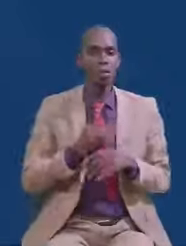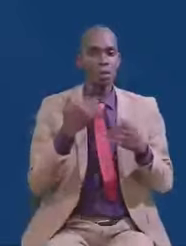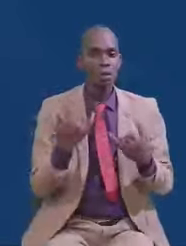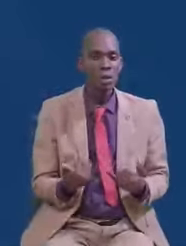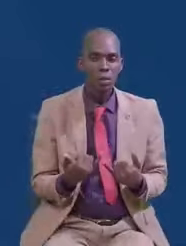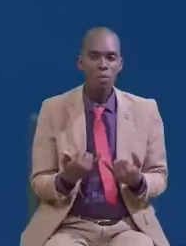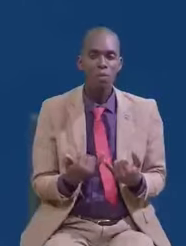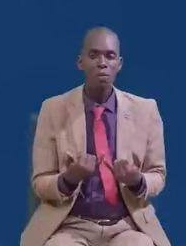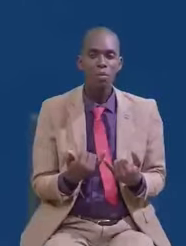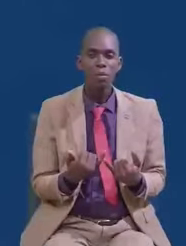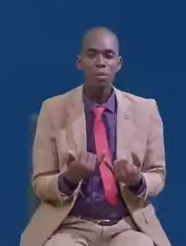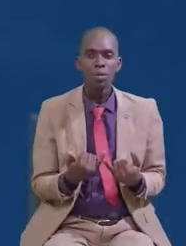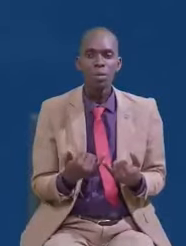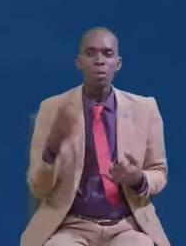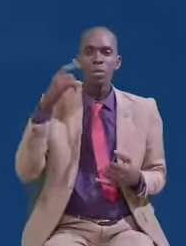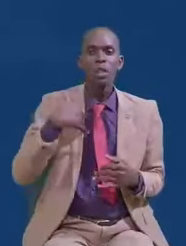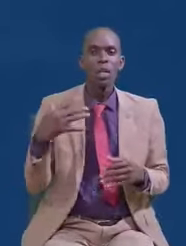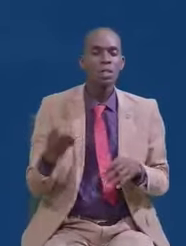Il veut ôter tous nos péchés.